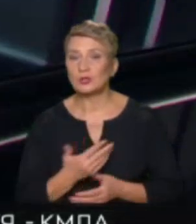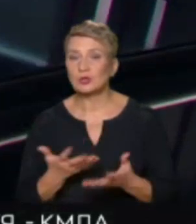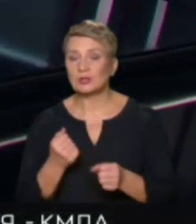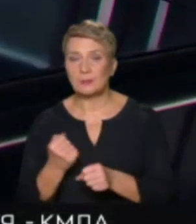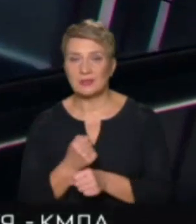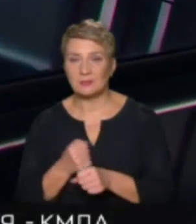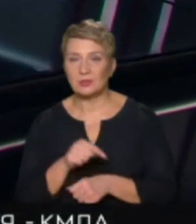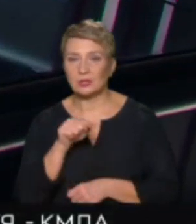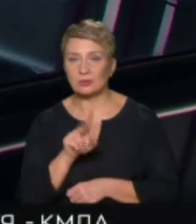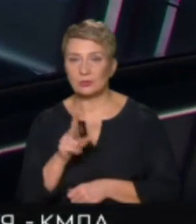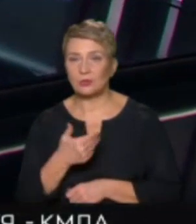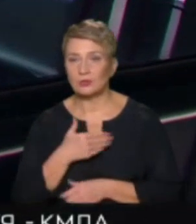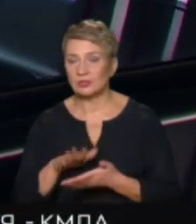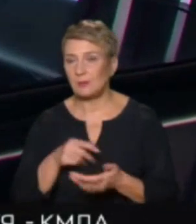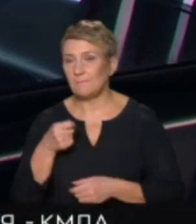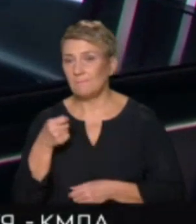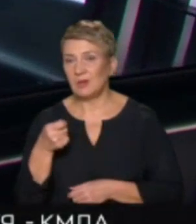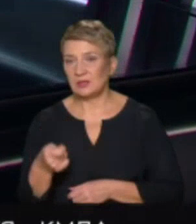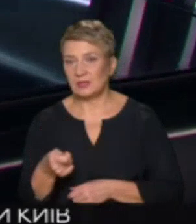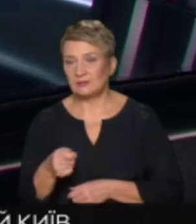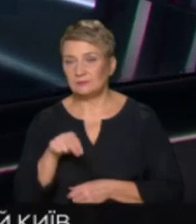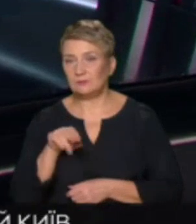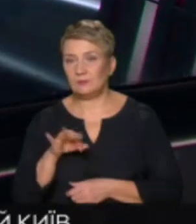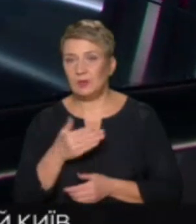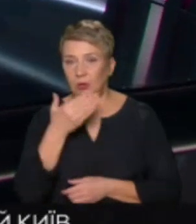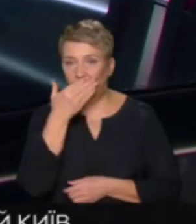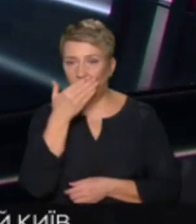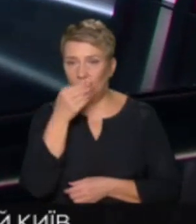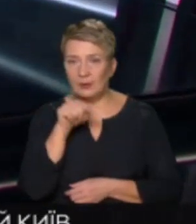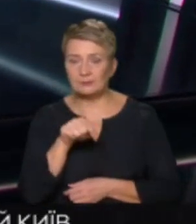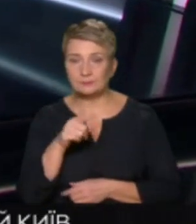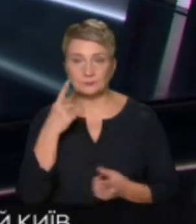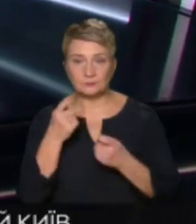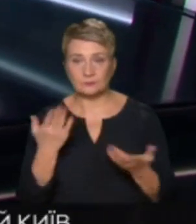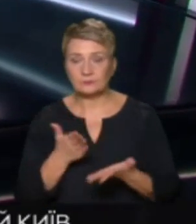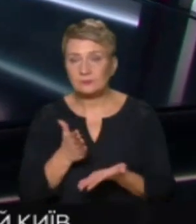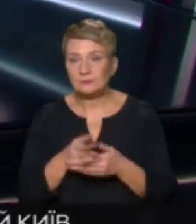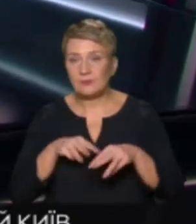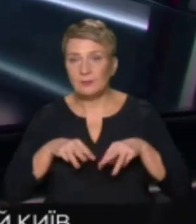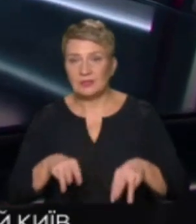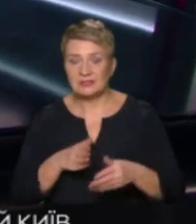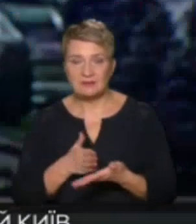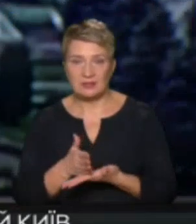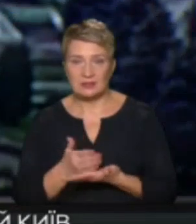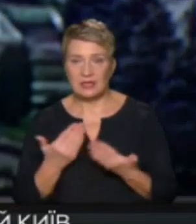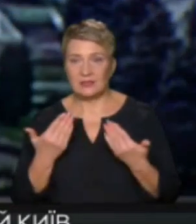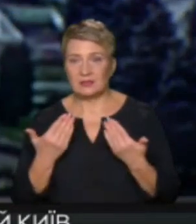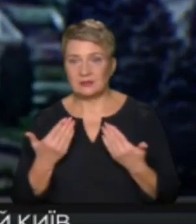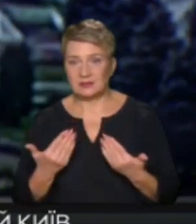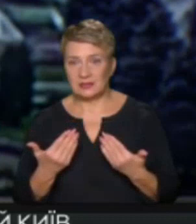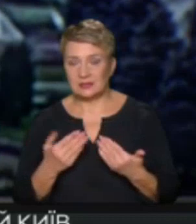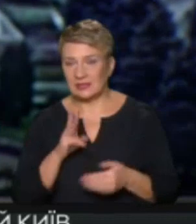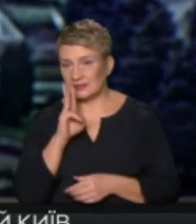і хто, можливо, хоче податись. По тій інформації, яка в мене є від Міністерства ветеранів, значить, заробітна плата